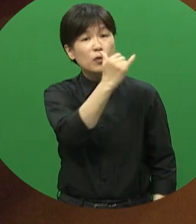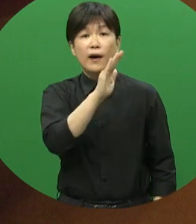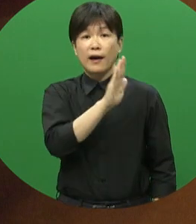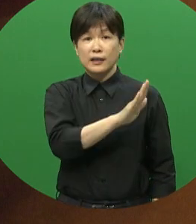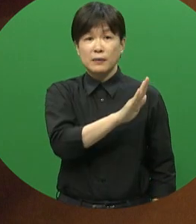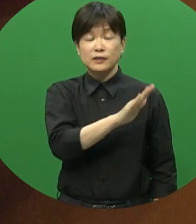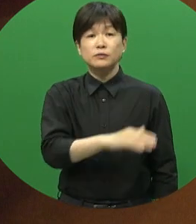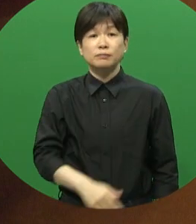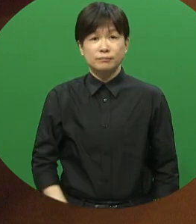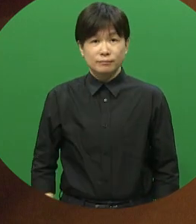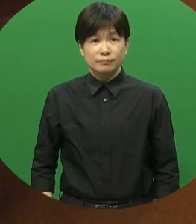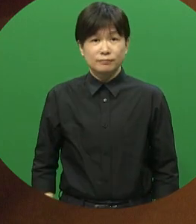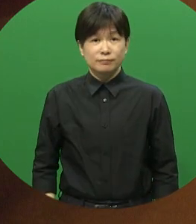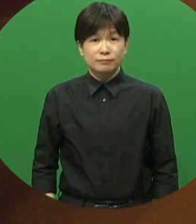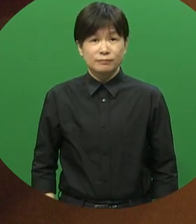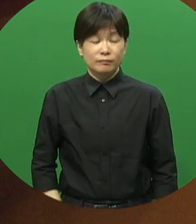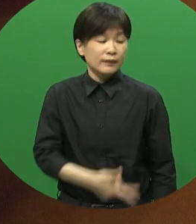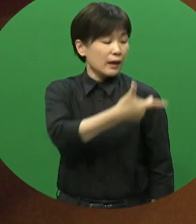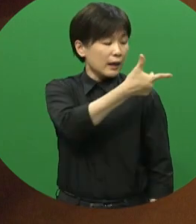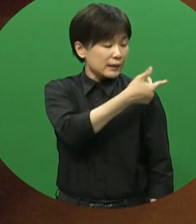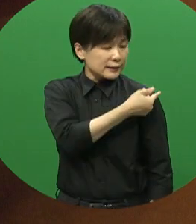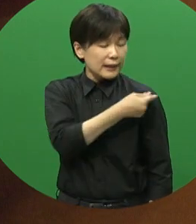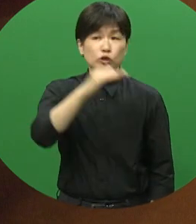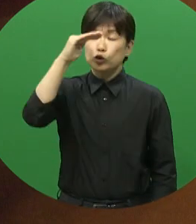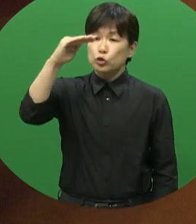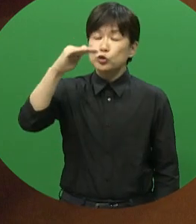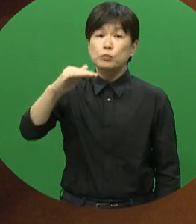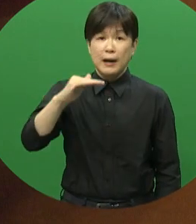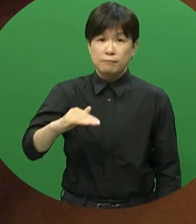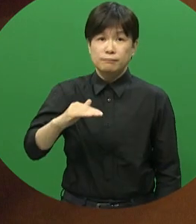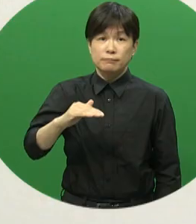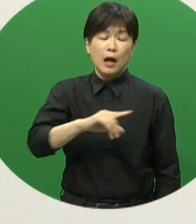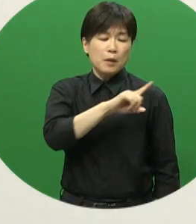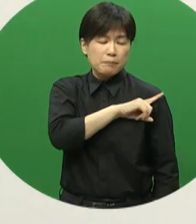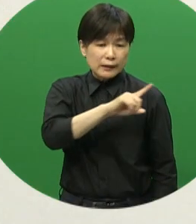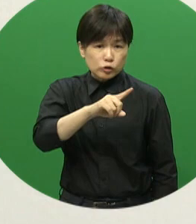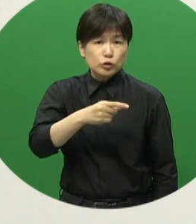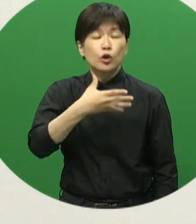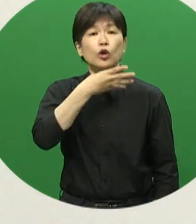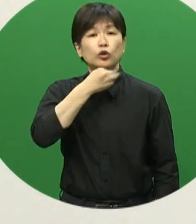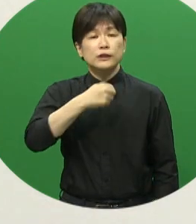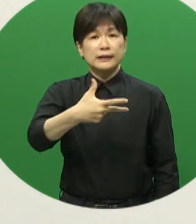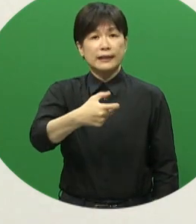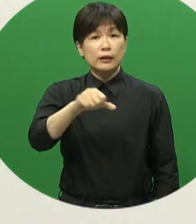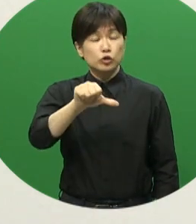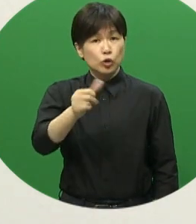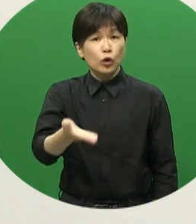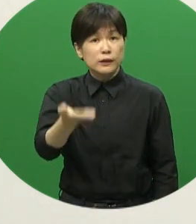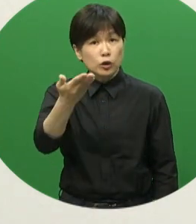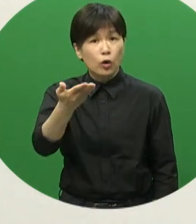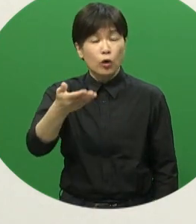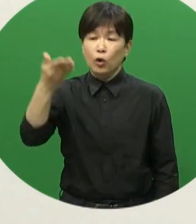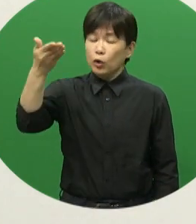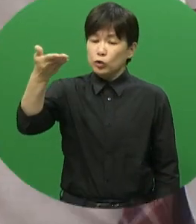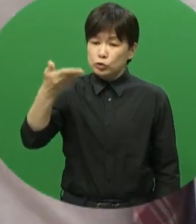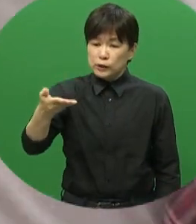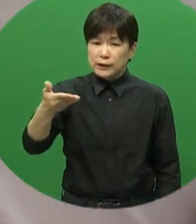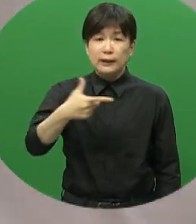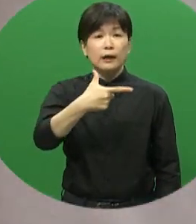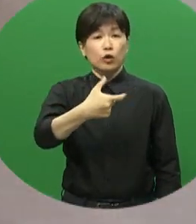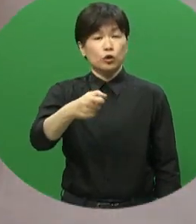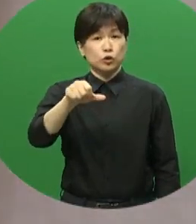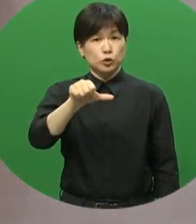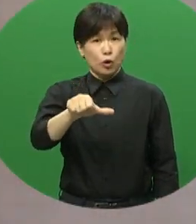る専用ダイヤルを福岡県が開設しています。 高齢者の方から接種を開始し、その